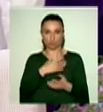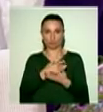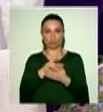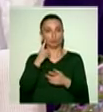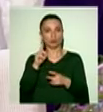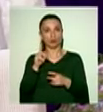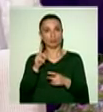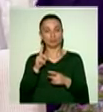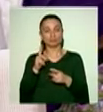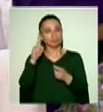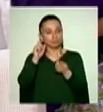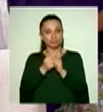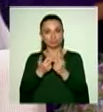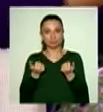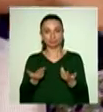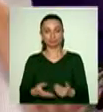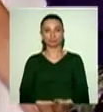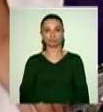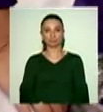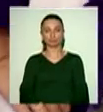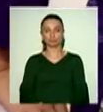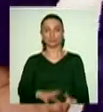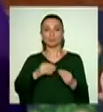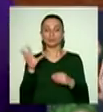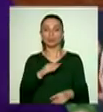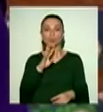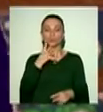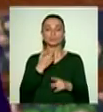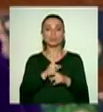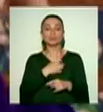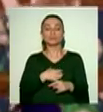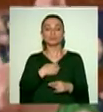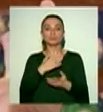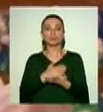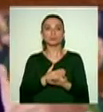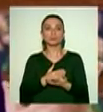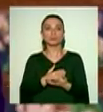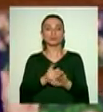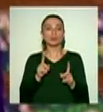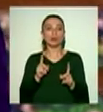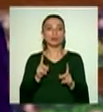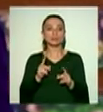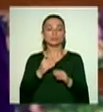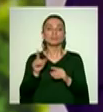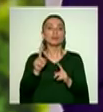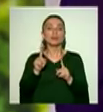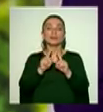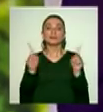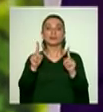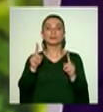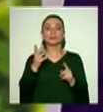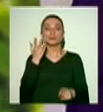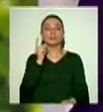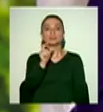4 წელი იმდენად მნიშვნელოვანია შენთვის, რომ რაღაცას ვერ ყოფ, ხო? მთელი 4 წელი იმდენად მნიშვნელოვანია შენთვის ალბათ, რომ რაღაცას ვერ